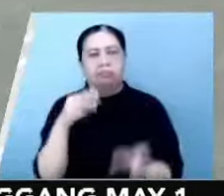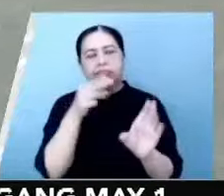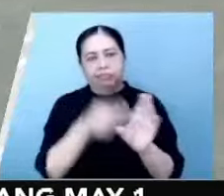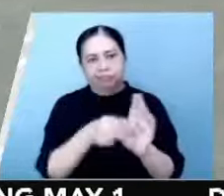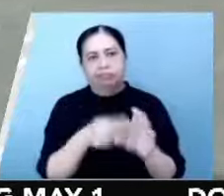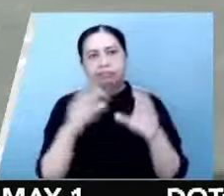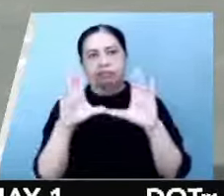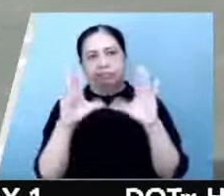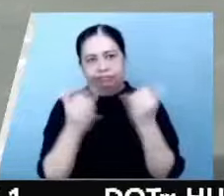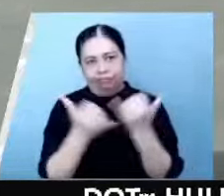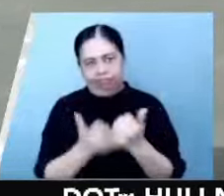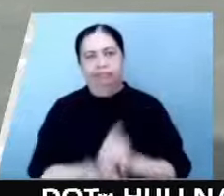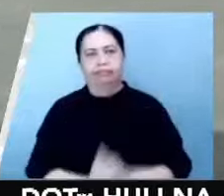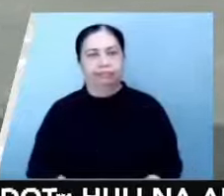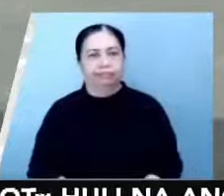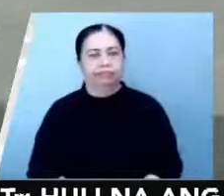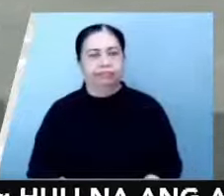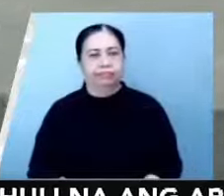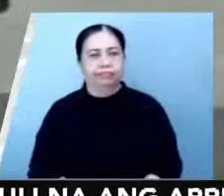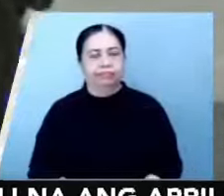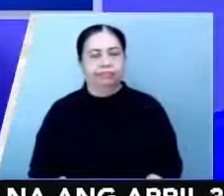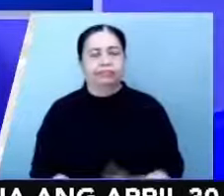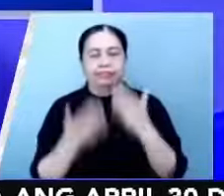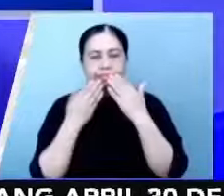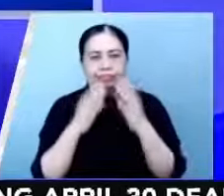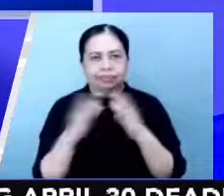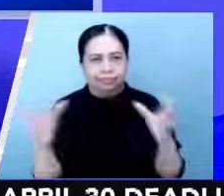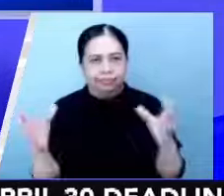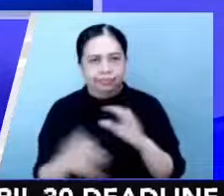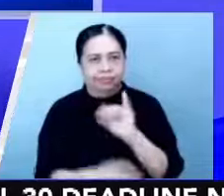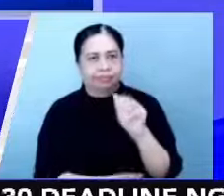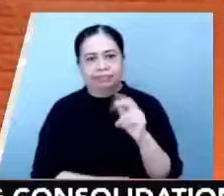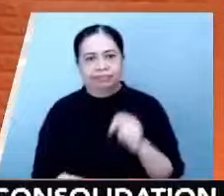Igan. Maraming salamat, James Agustin.